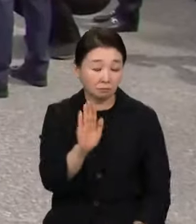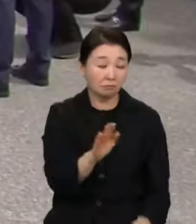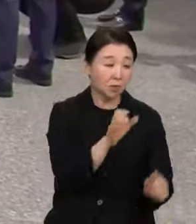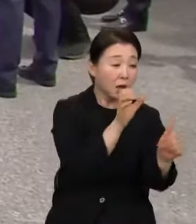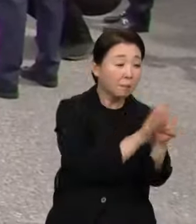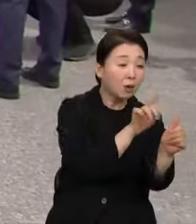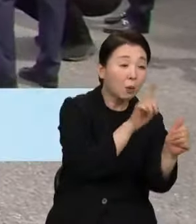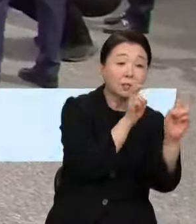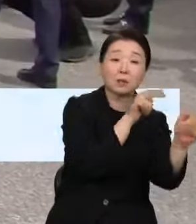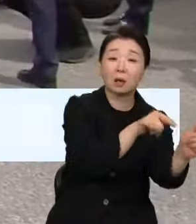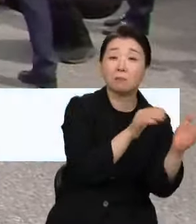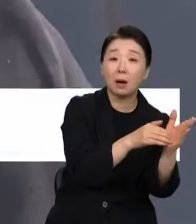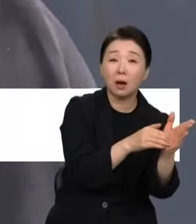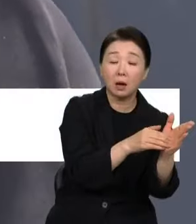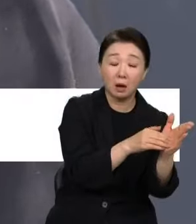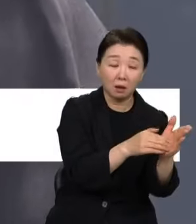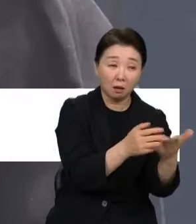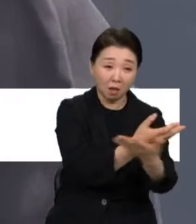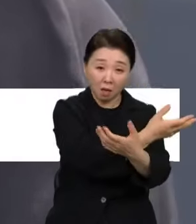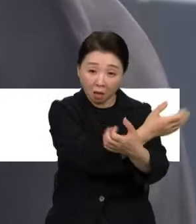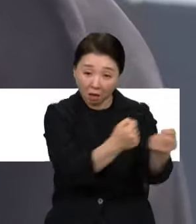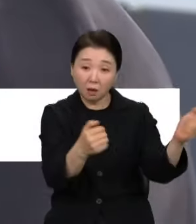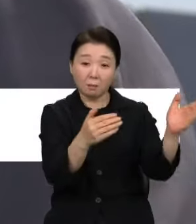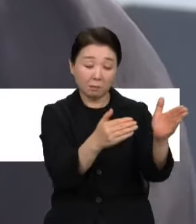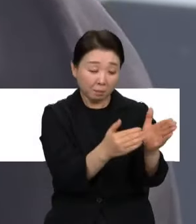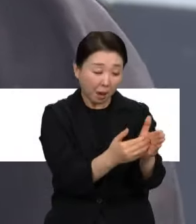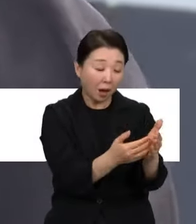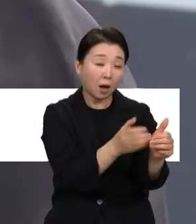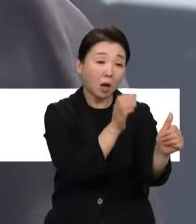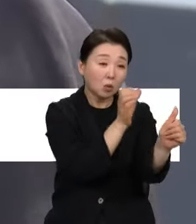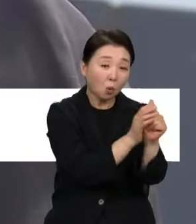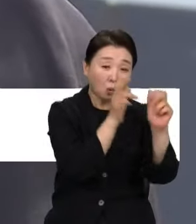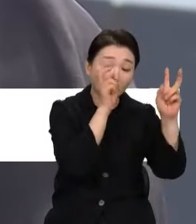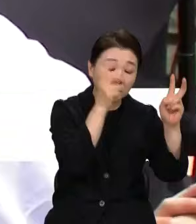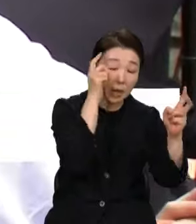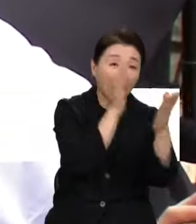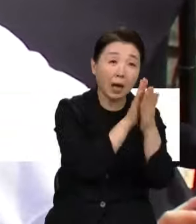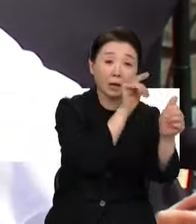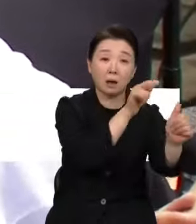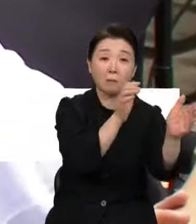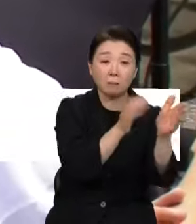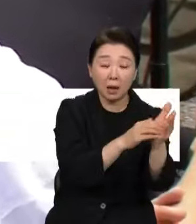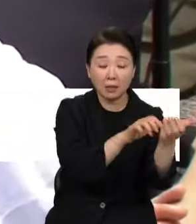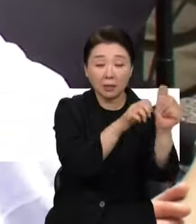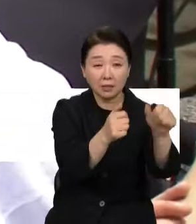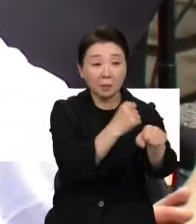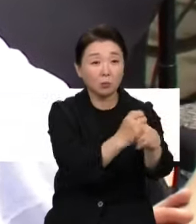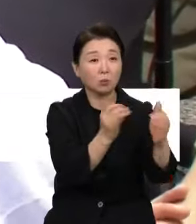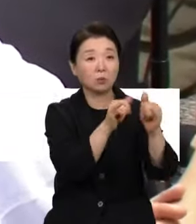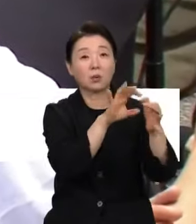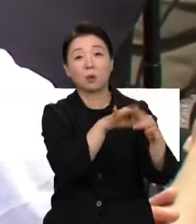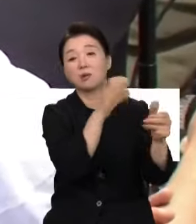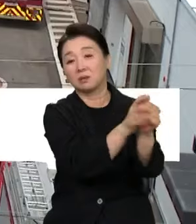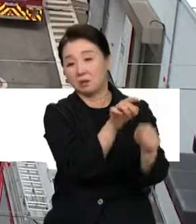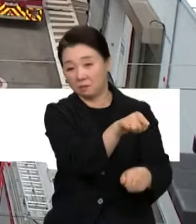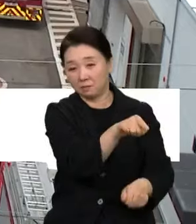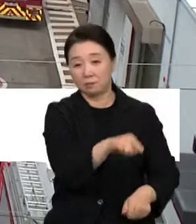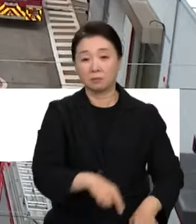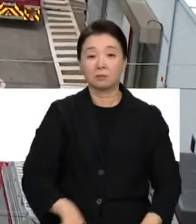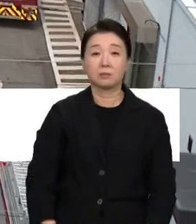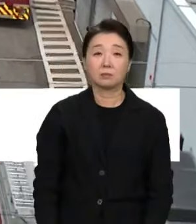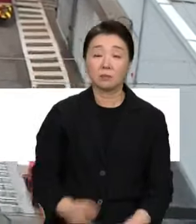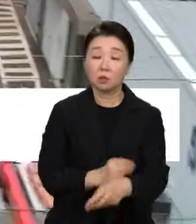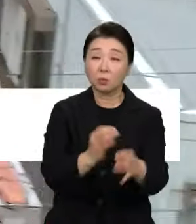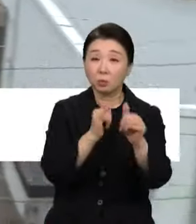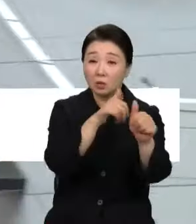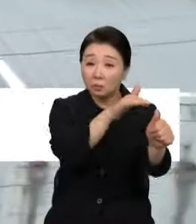도급 계약이고 인력업체가 업무 지시를 했으니 사망 노동자에 대한 책임도 져야 한다는 취지로 해석됩니다.